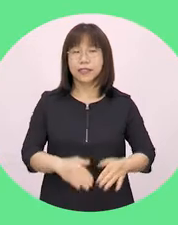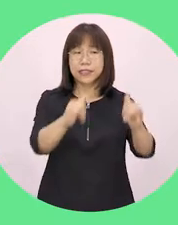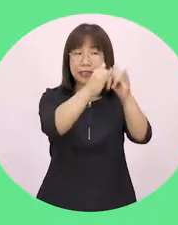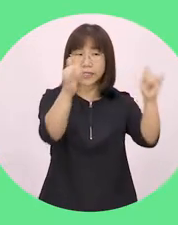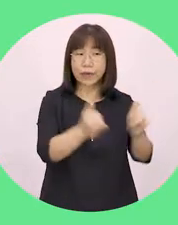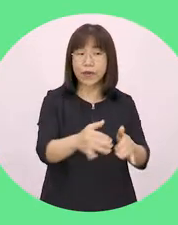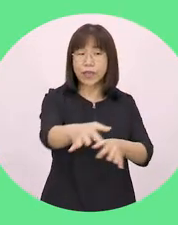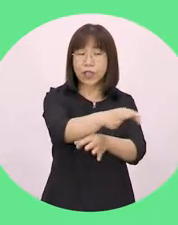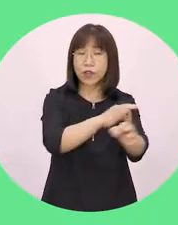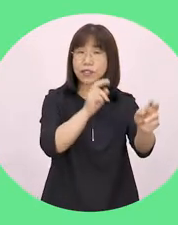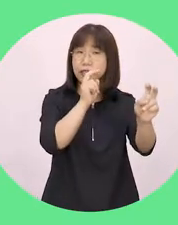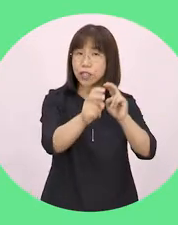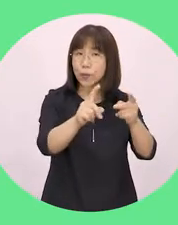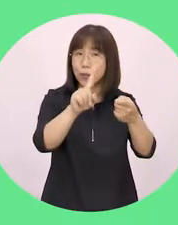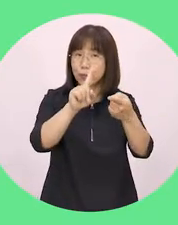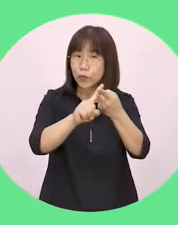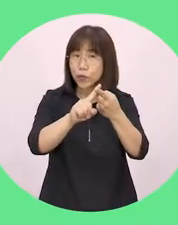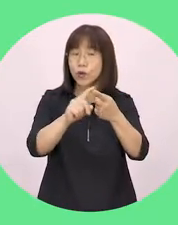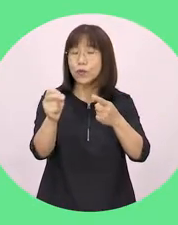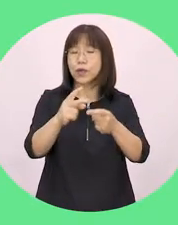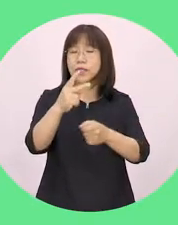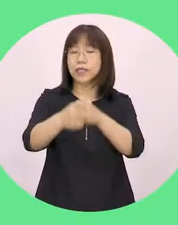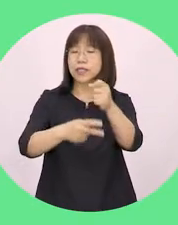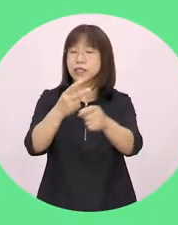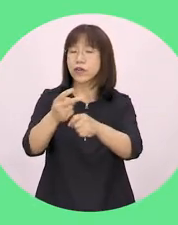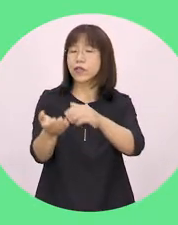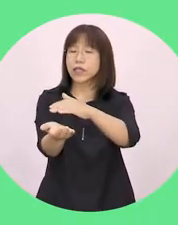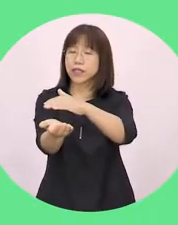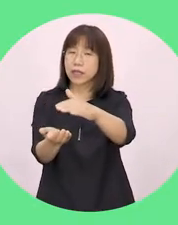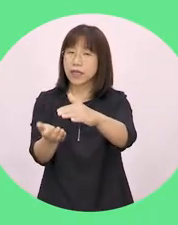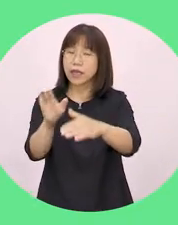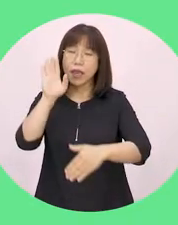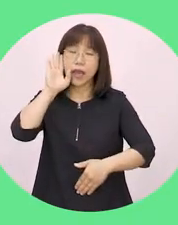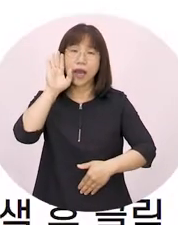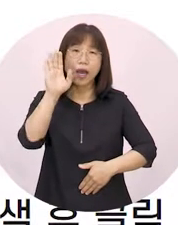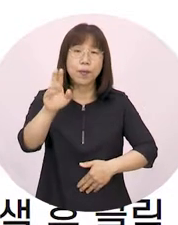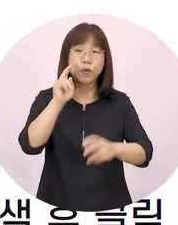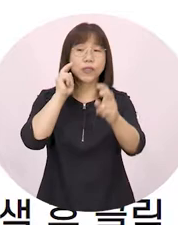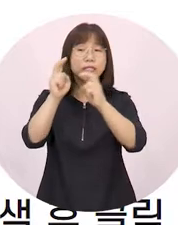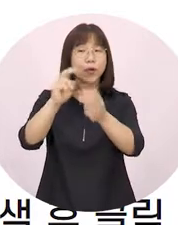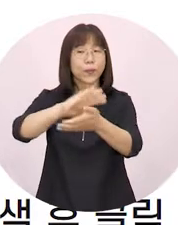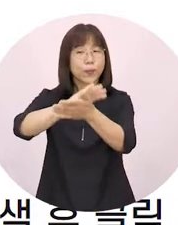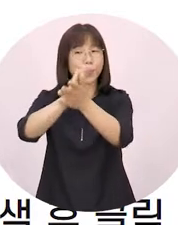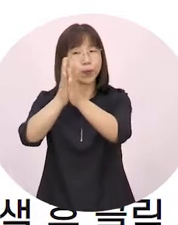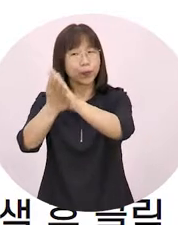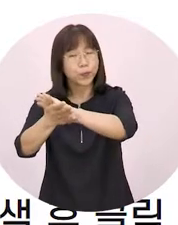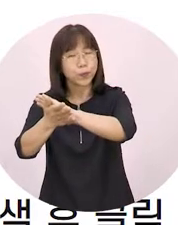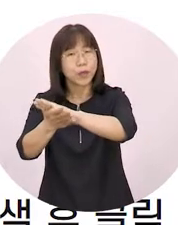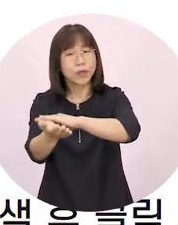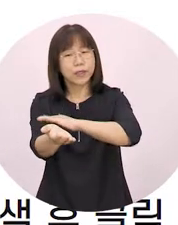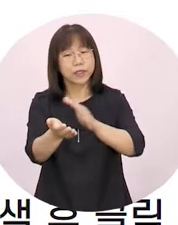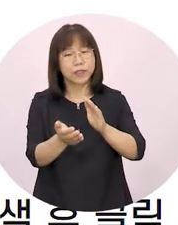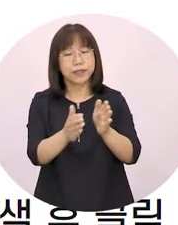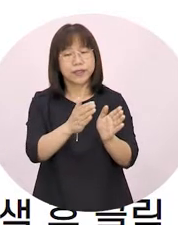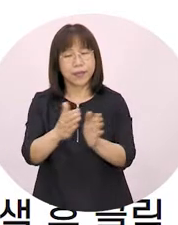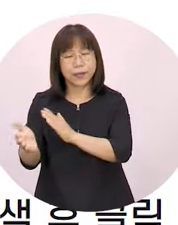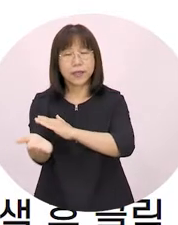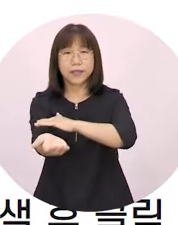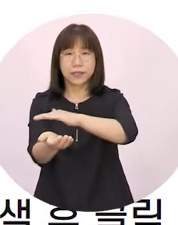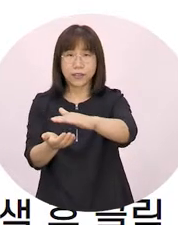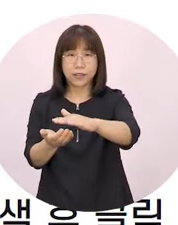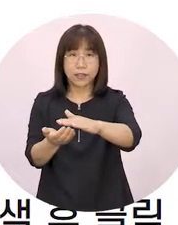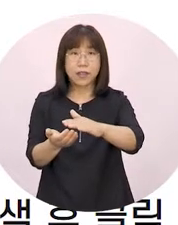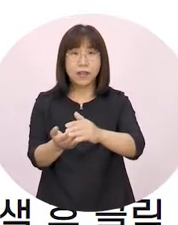모집은 사회적 경제 기업 5곳과 2년 이는 사회적 경제 조직으로 전환하려는 예비창업자 네 팀으로 공고일